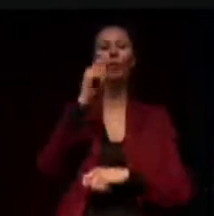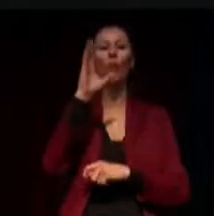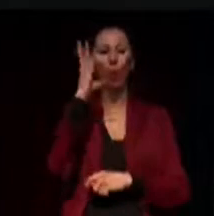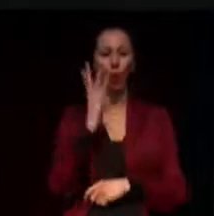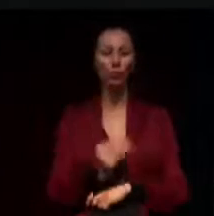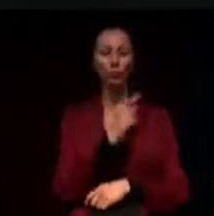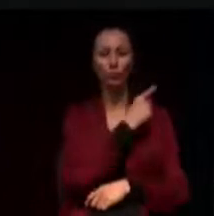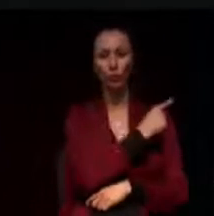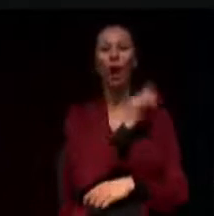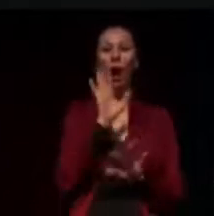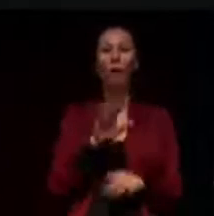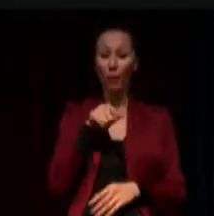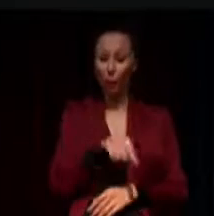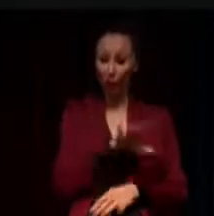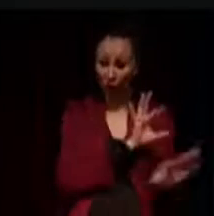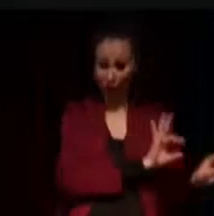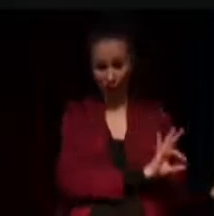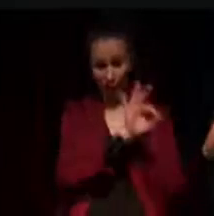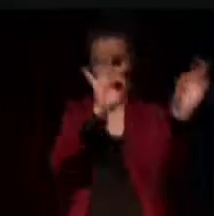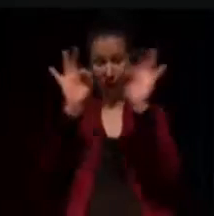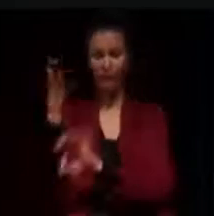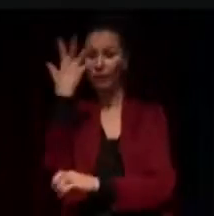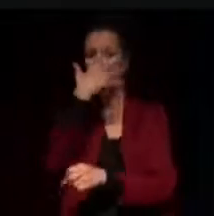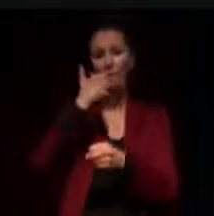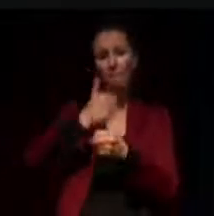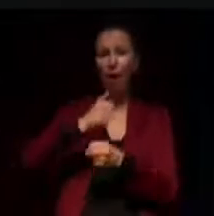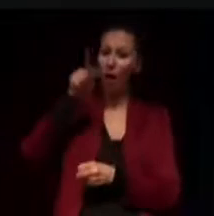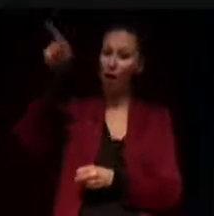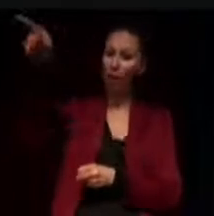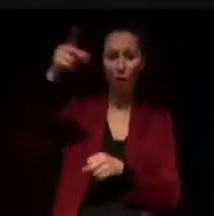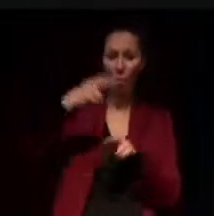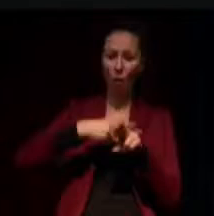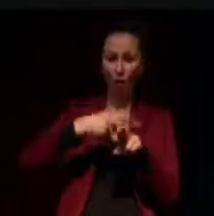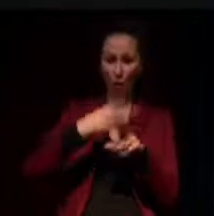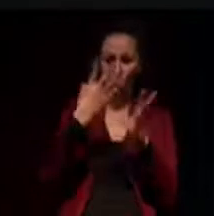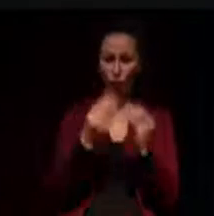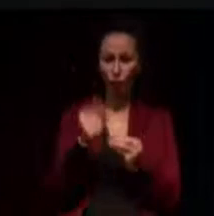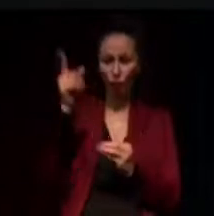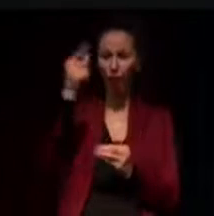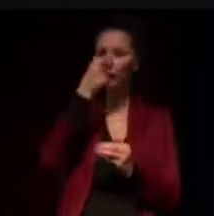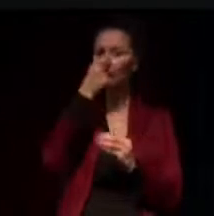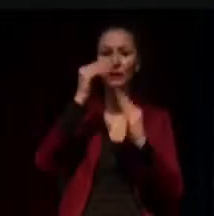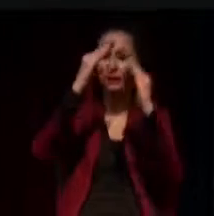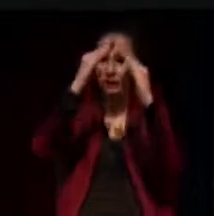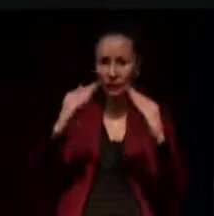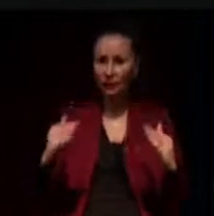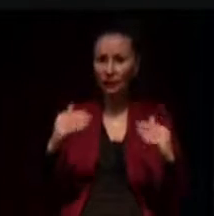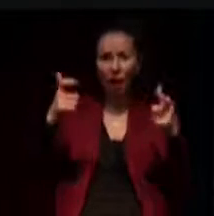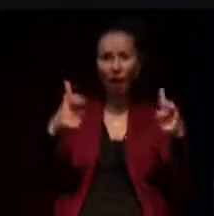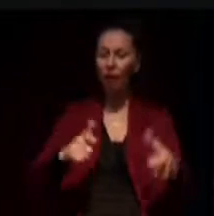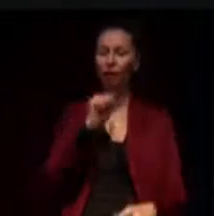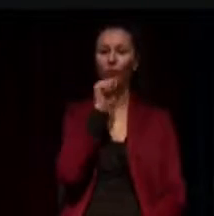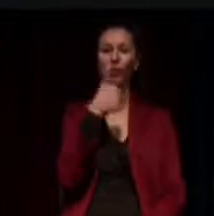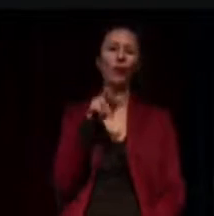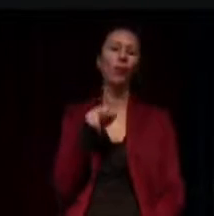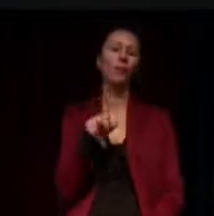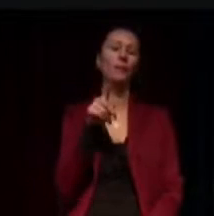bu acı hadise Karabağlar'da yaşanmış olsaydı örneğin, çadır kuracak alan